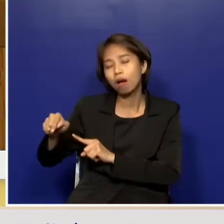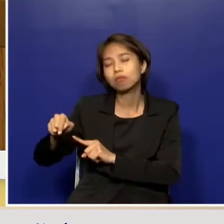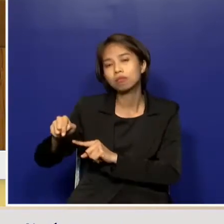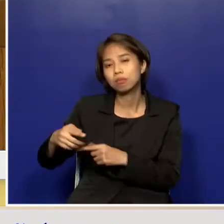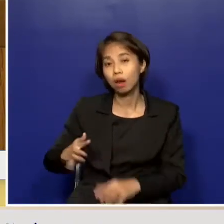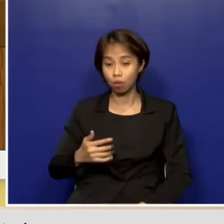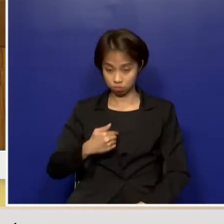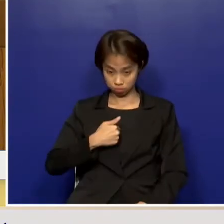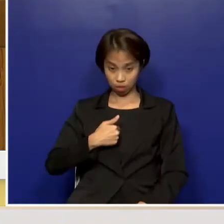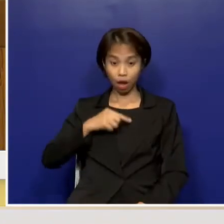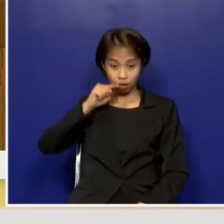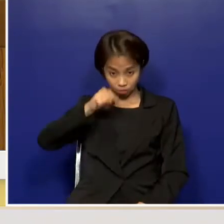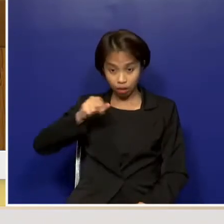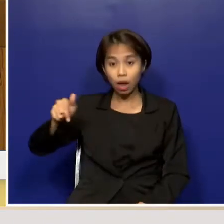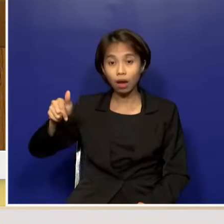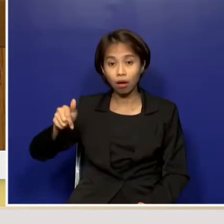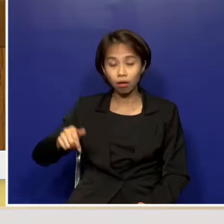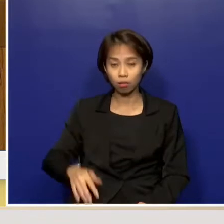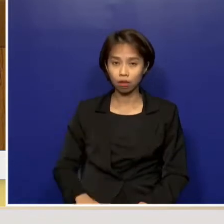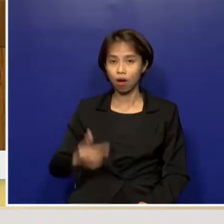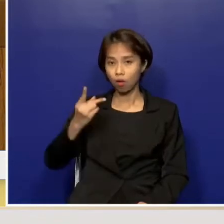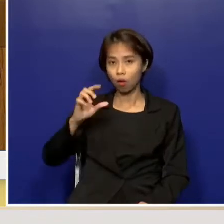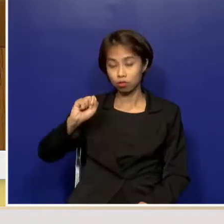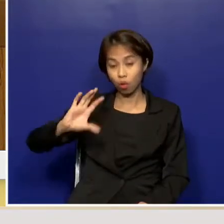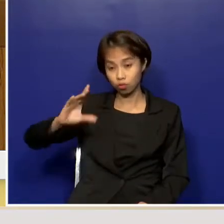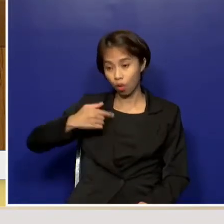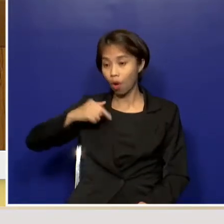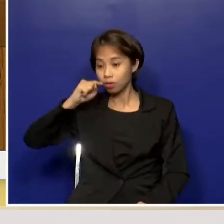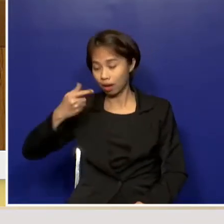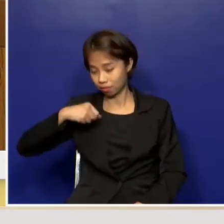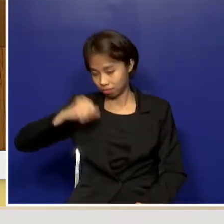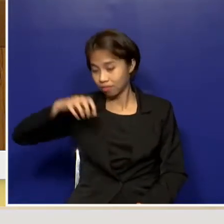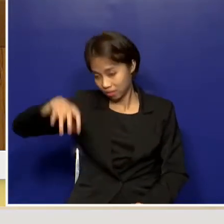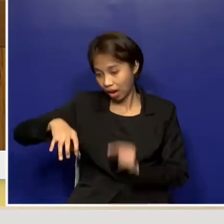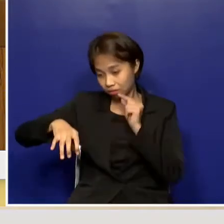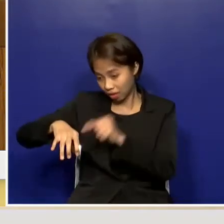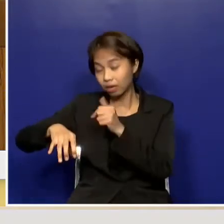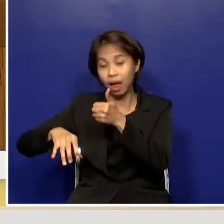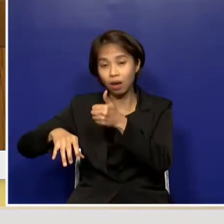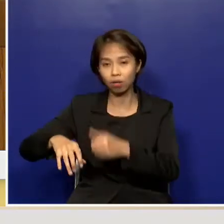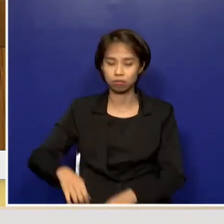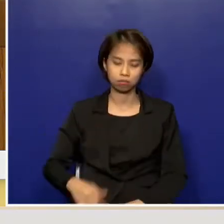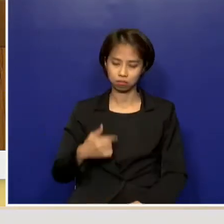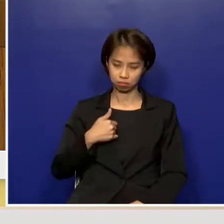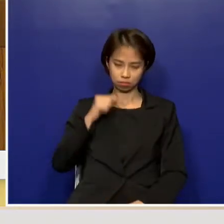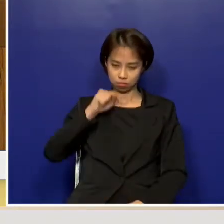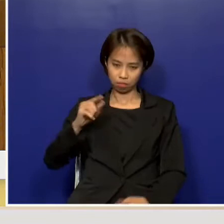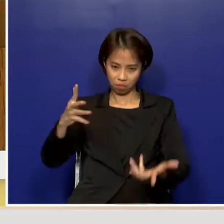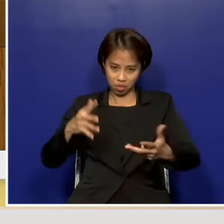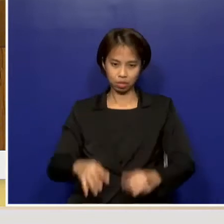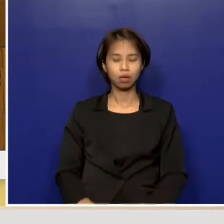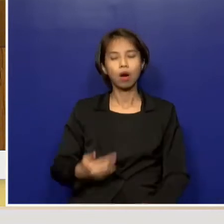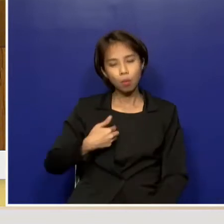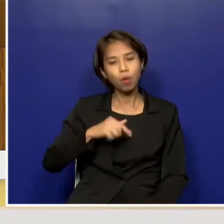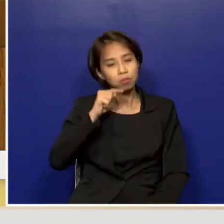ไมสงกไดที่ไหน ก็คชอบผม thinสาร ผมไมเคยสั่ง นะนะผมใช่คำสงกชออ ในการแก้ ปญหาของประเท